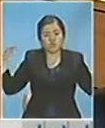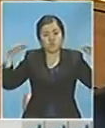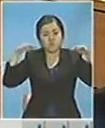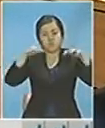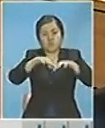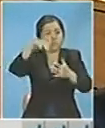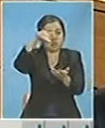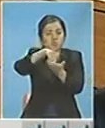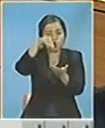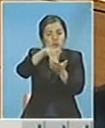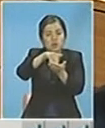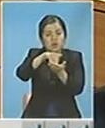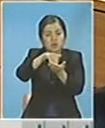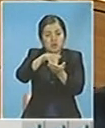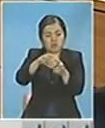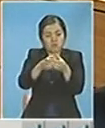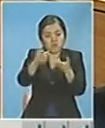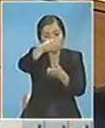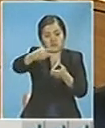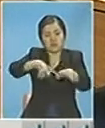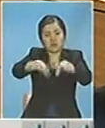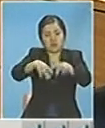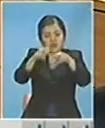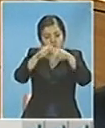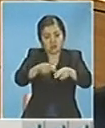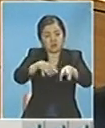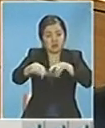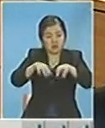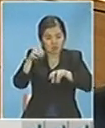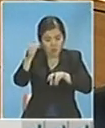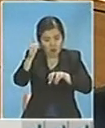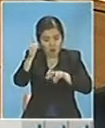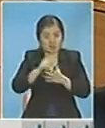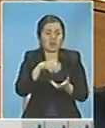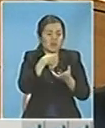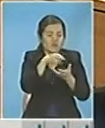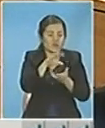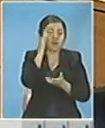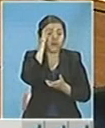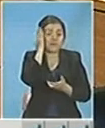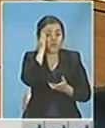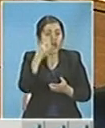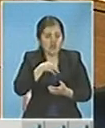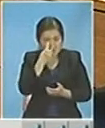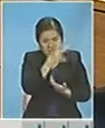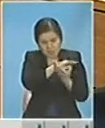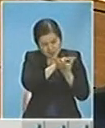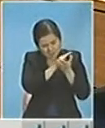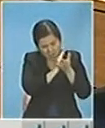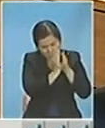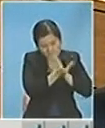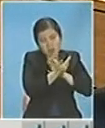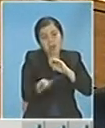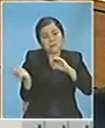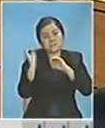ถาบันราชบัณฑิตเนี่ยก็จะเป็นคนบริหารจัดการนี่เป็นการกราบเรียนท่านประธานอย่างคร่าวๆเท่านั้นเองผมอยากเห็นการปรับปรุงฮะเพิ่มจำนวนค